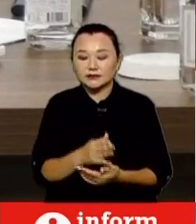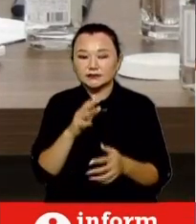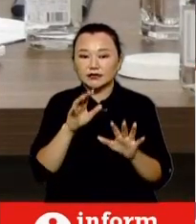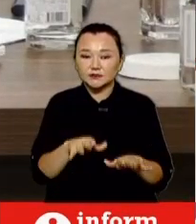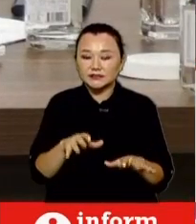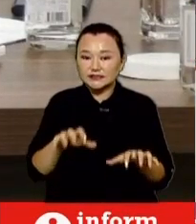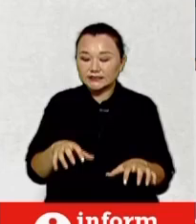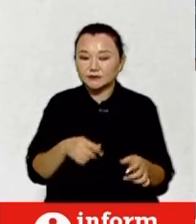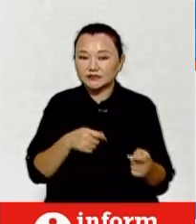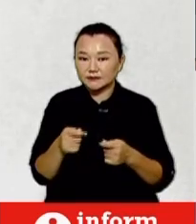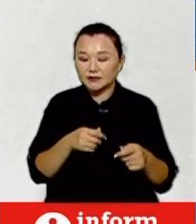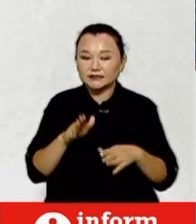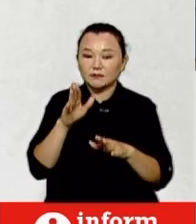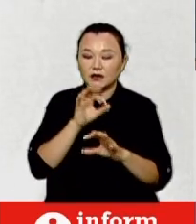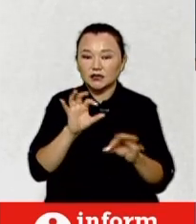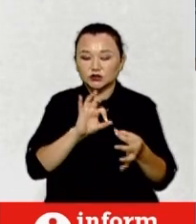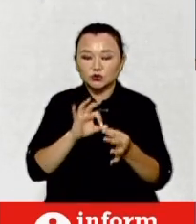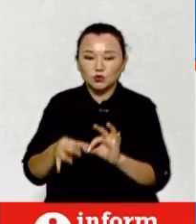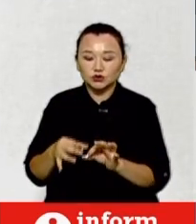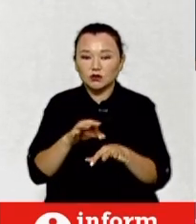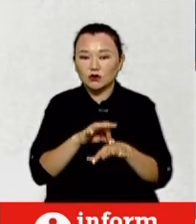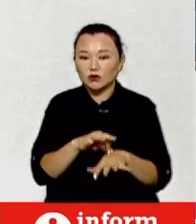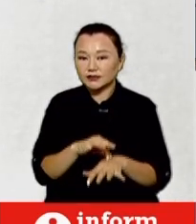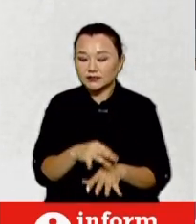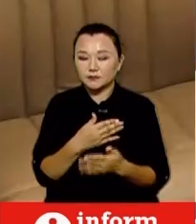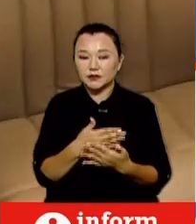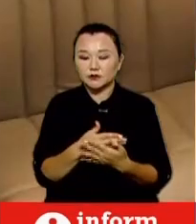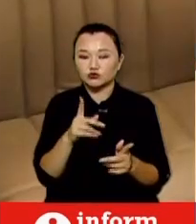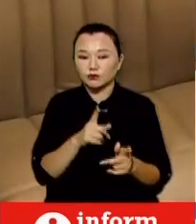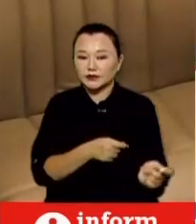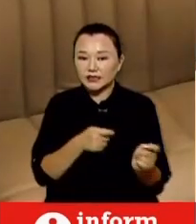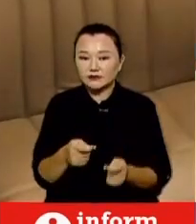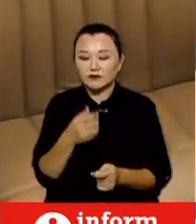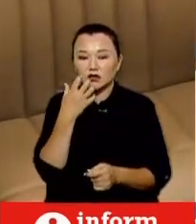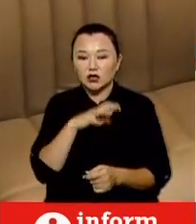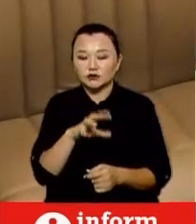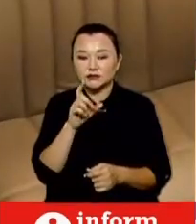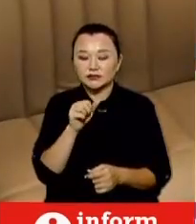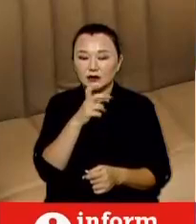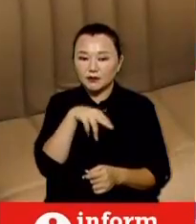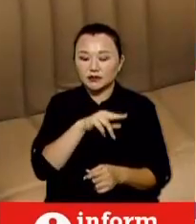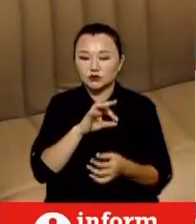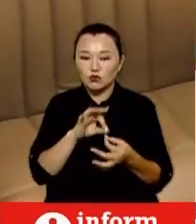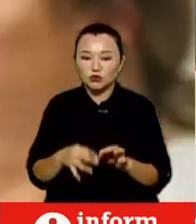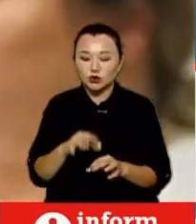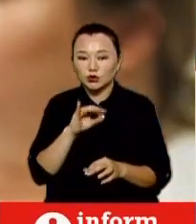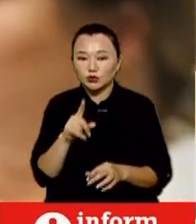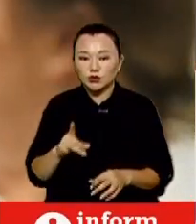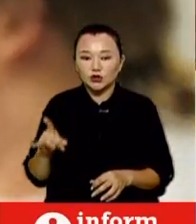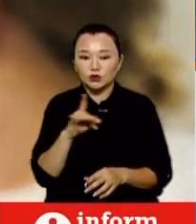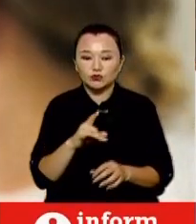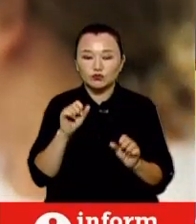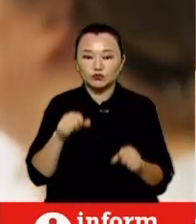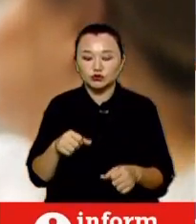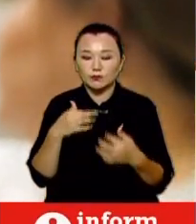председателя правления объяснил ситуацию сложной логистикой. К примеру, чтобы доставить горючее с Запада в сложные в южные регионы,